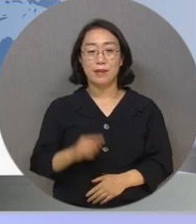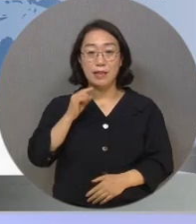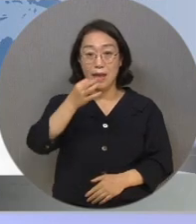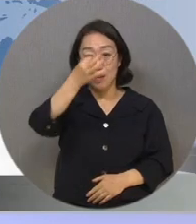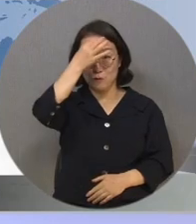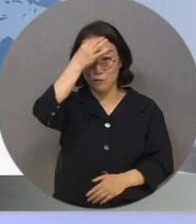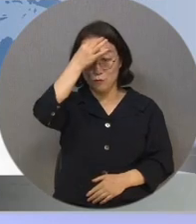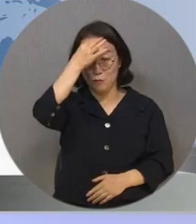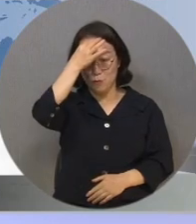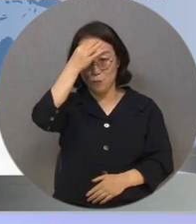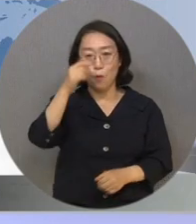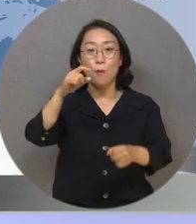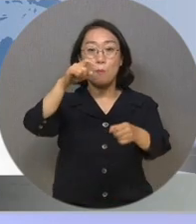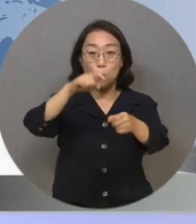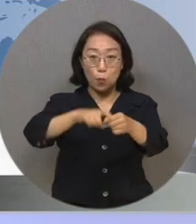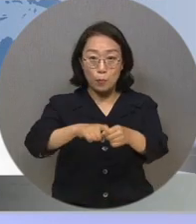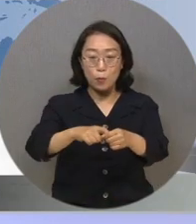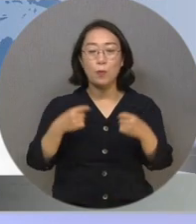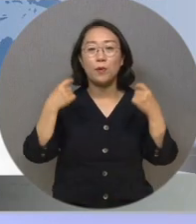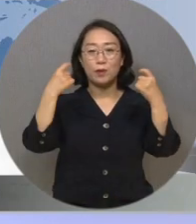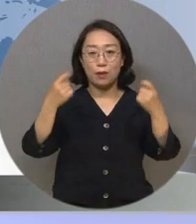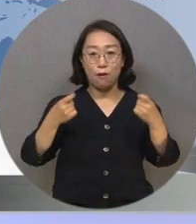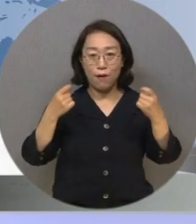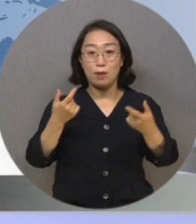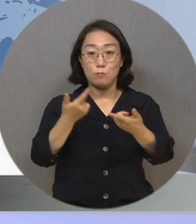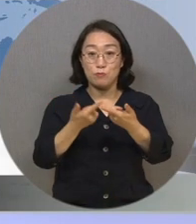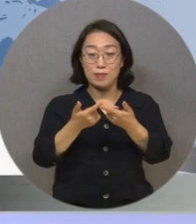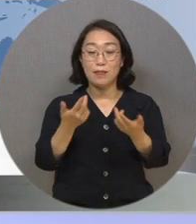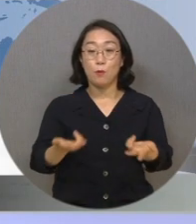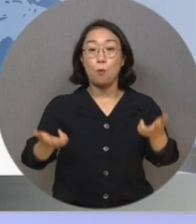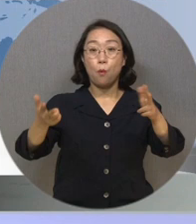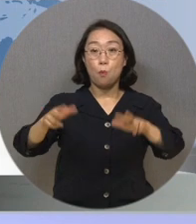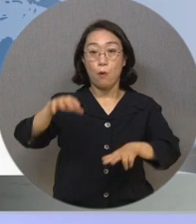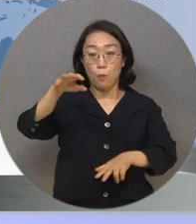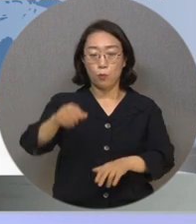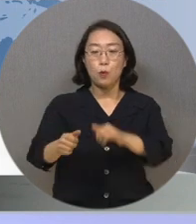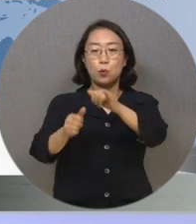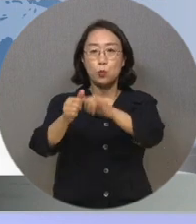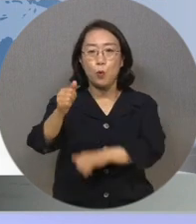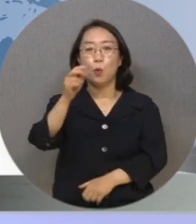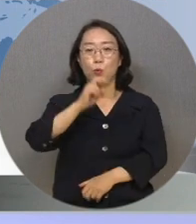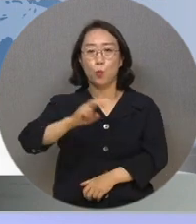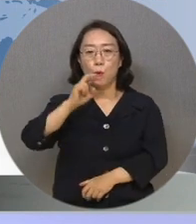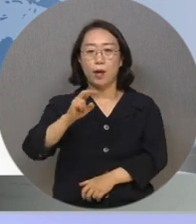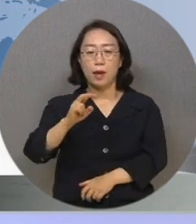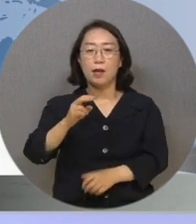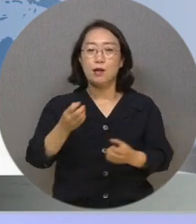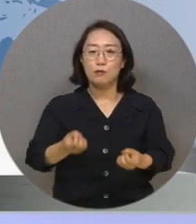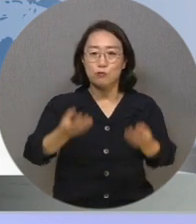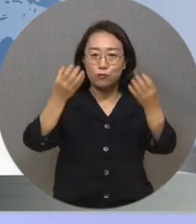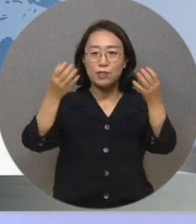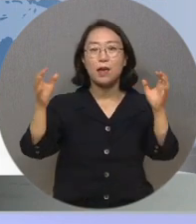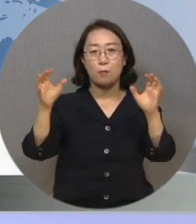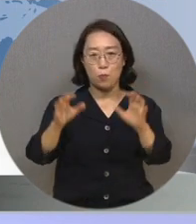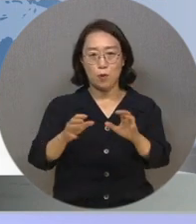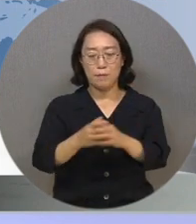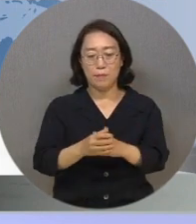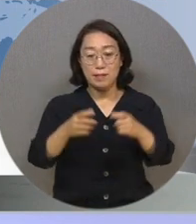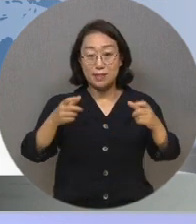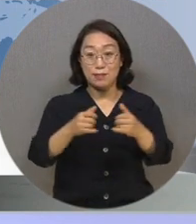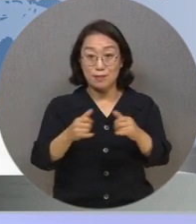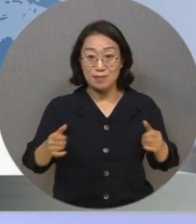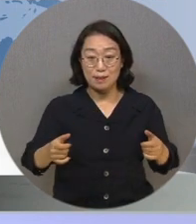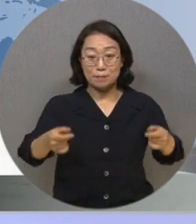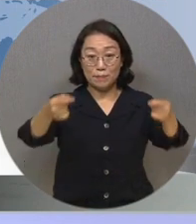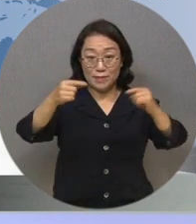예술로 떠나는 여행이라는 주제로 부산시민공원에서 효 가요제가 열렸습니다. 지역 주민을 비롯한 많은 시민들이